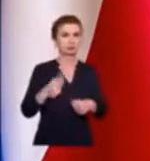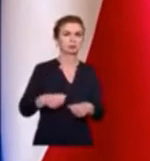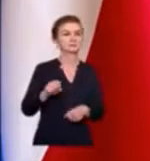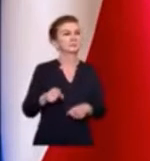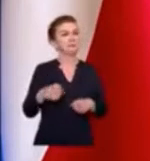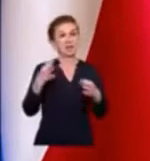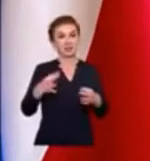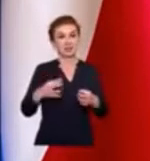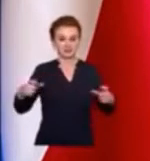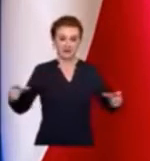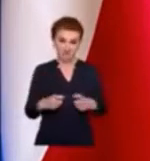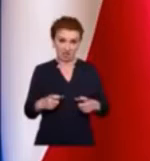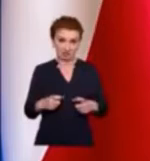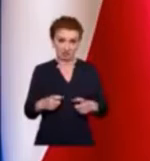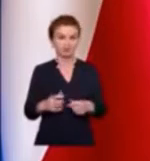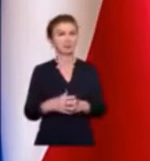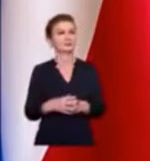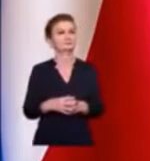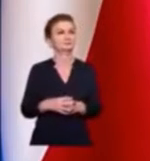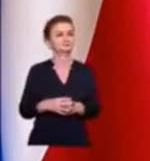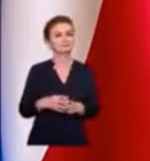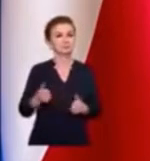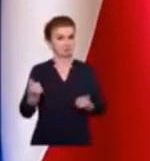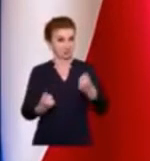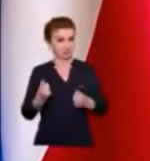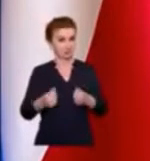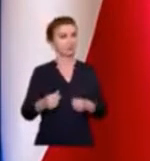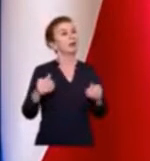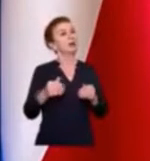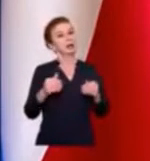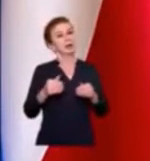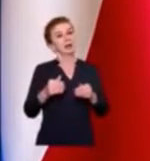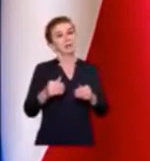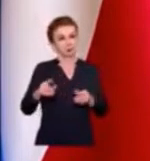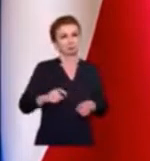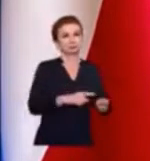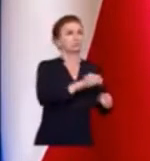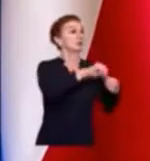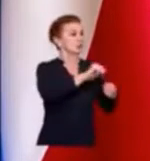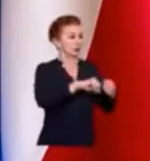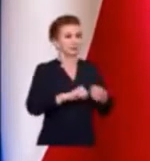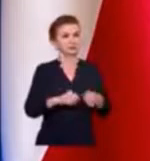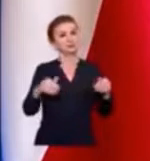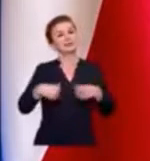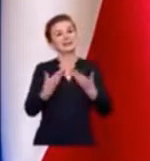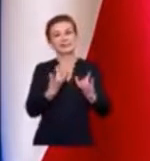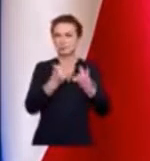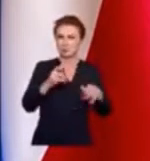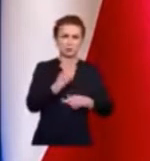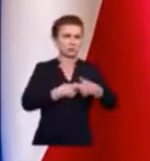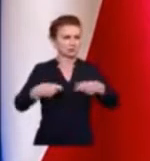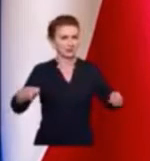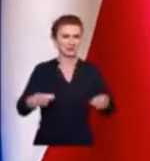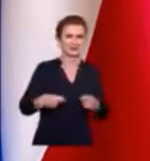chwili w kwarantannie. Ale też dajemy różne rozwiązania legislacyjne i finansowe,